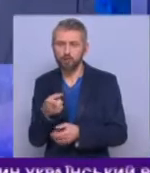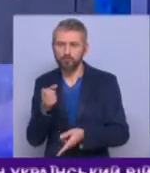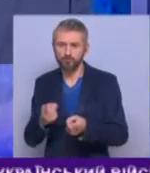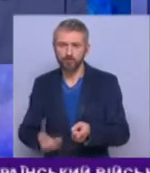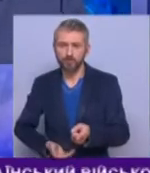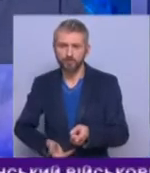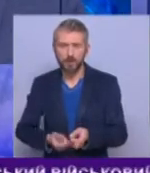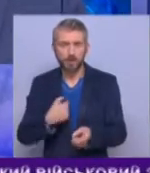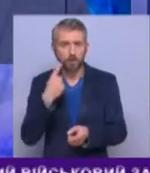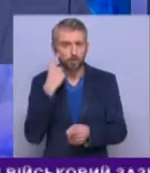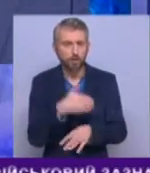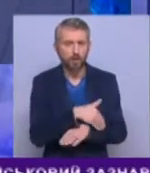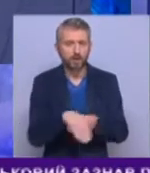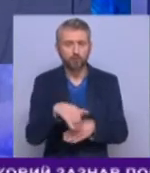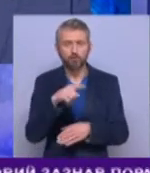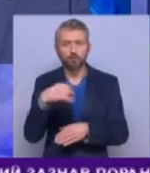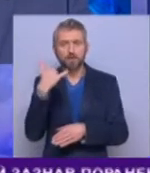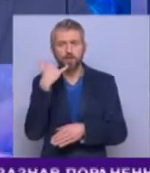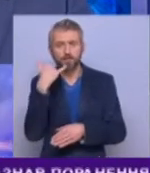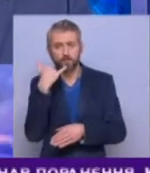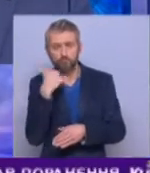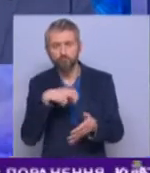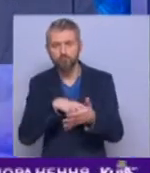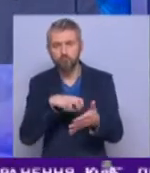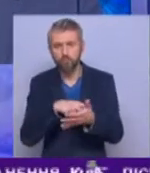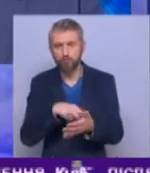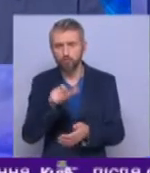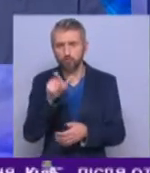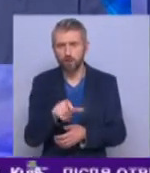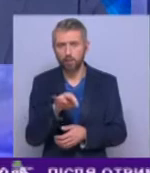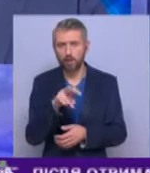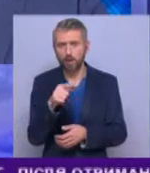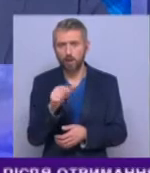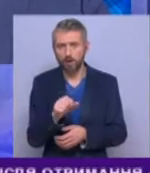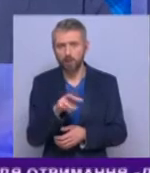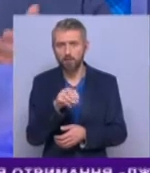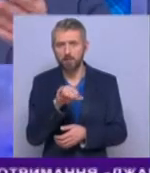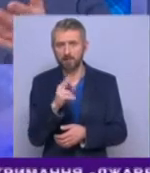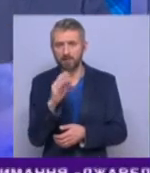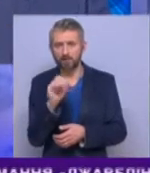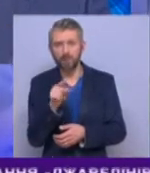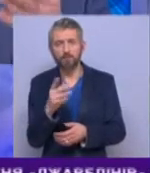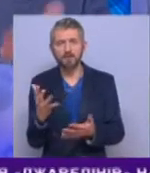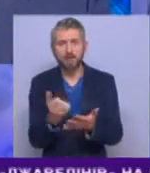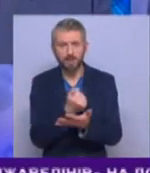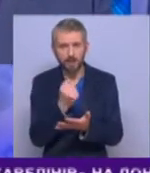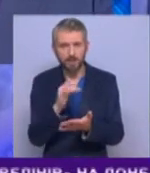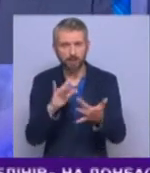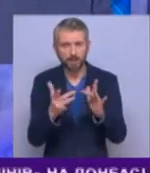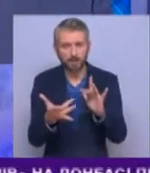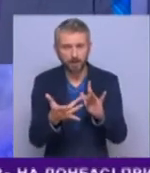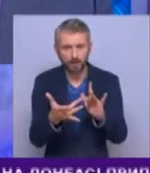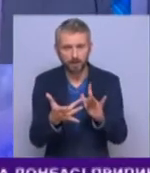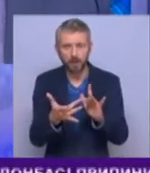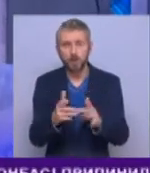думаю, що адресу і телефони, і пошту пана Олега Матійцева ви знайдете, пане Валерію, в інтернеті. В